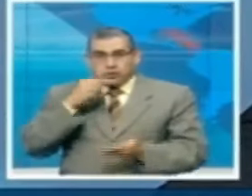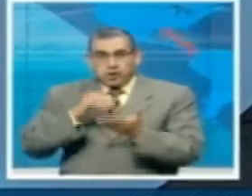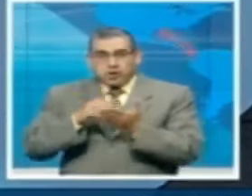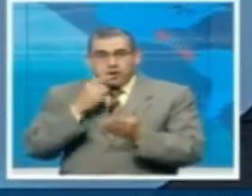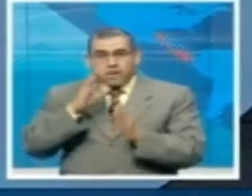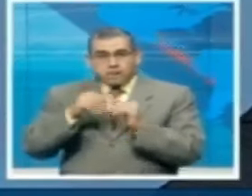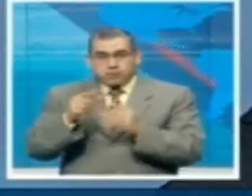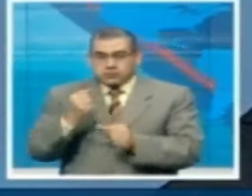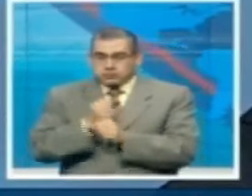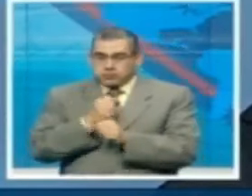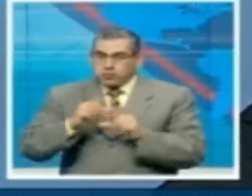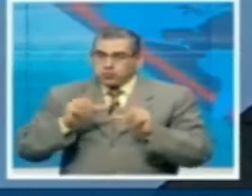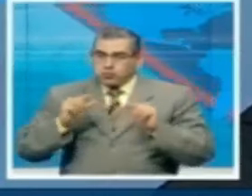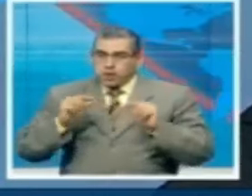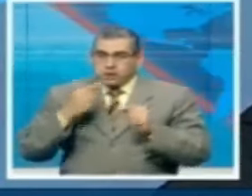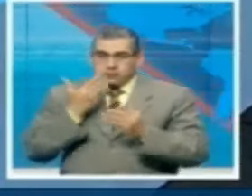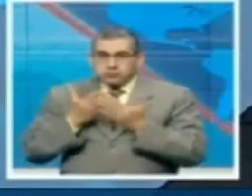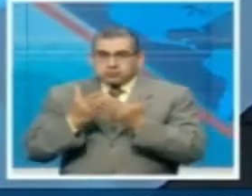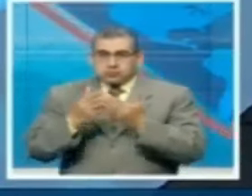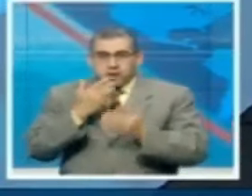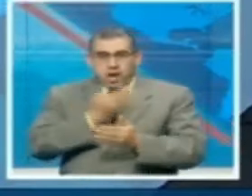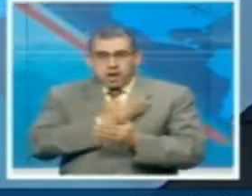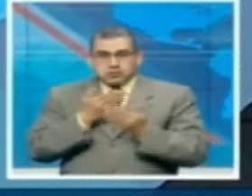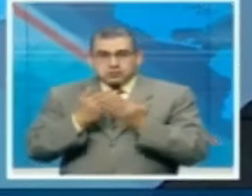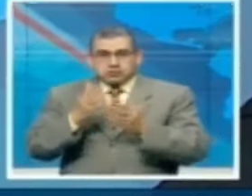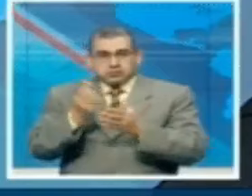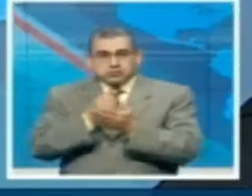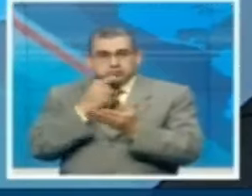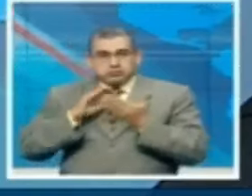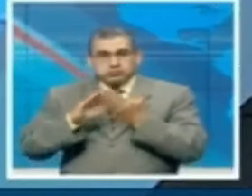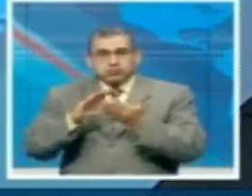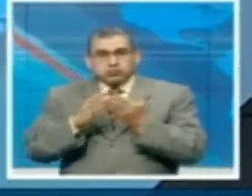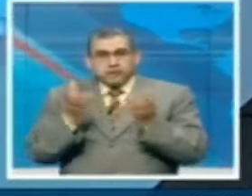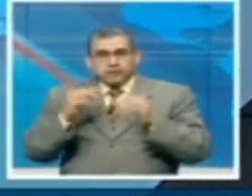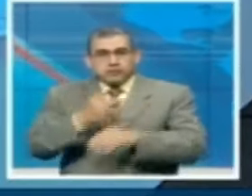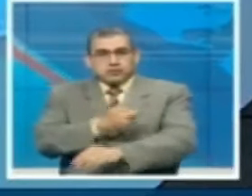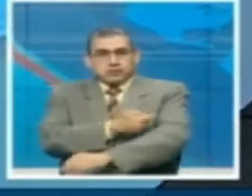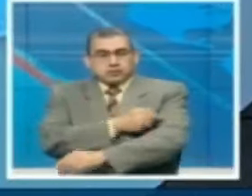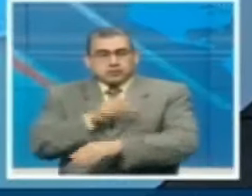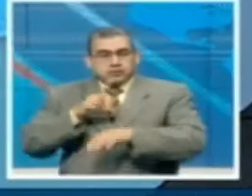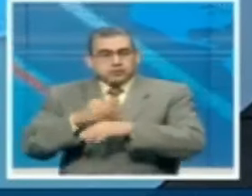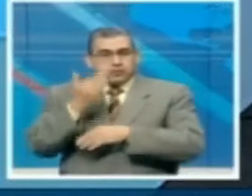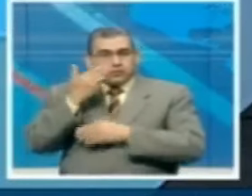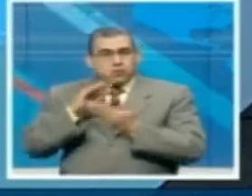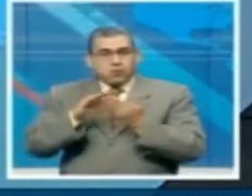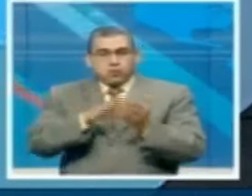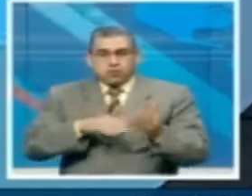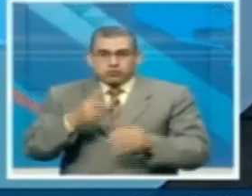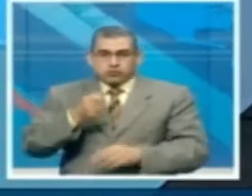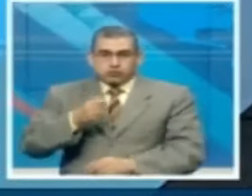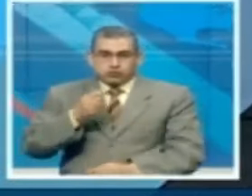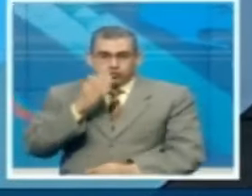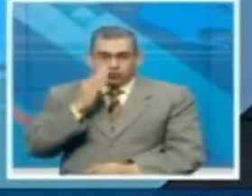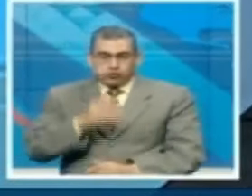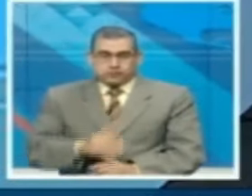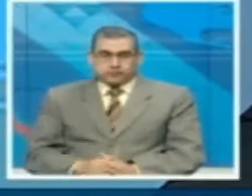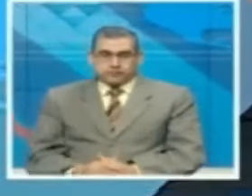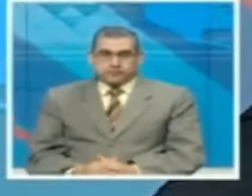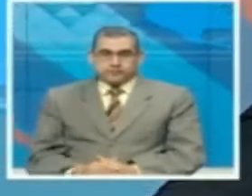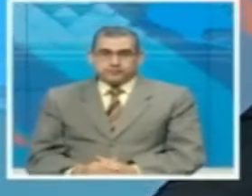الدور المصري المحوري في أزمة قطاع غزة وكذلك في إيصال المساعدات وعلاج المصابين.